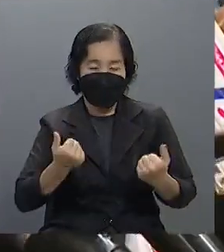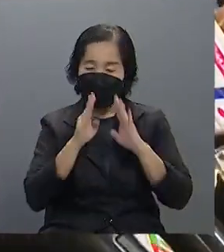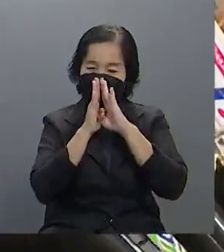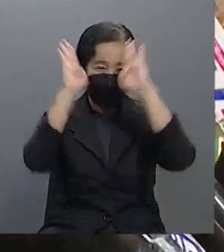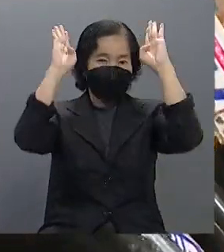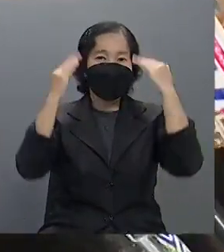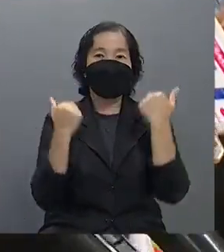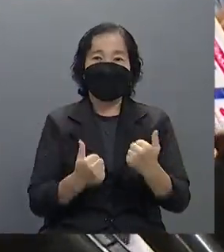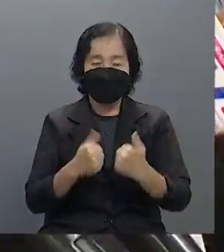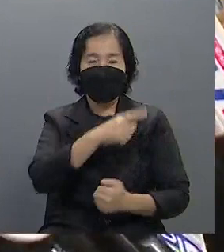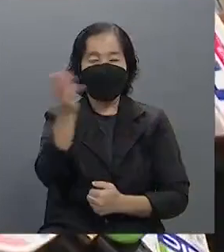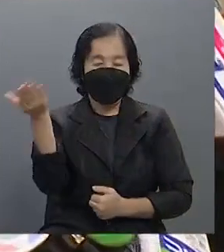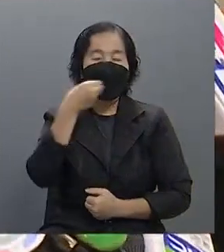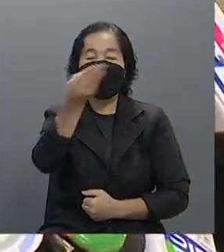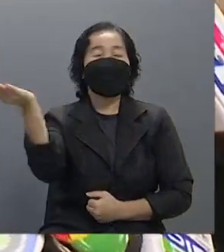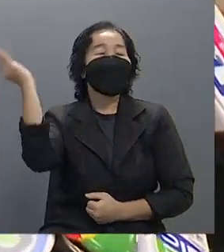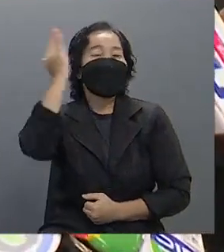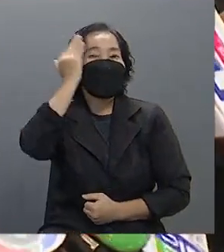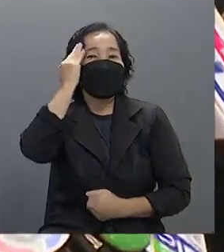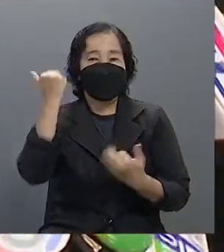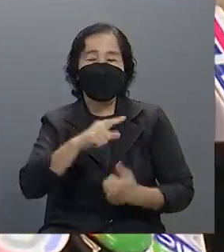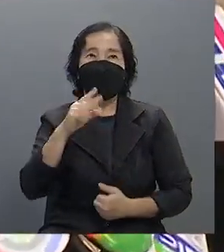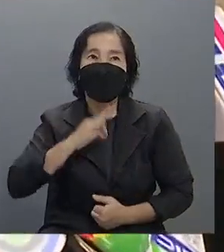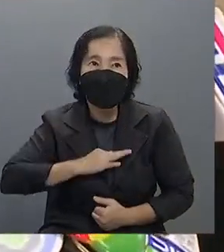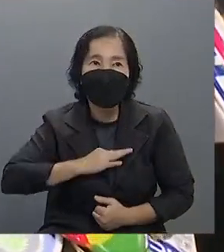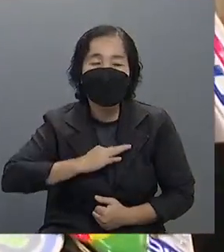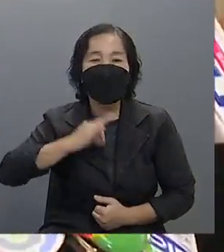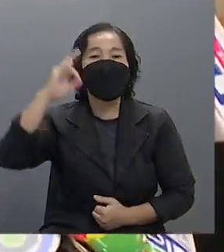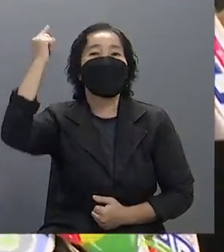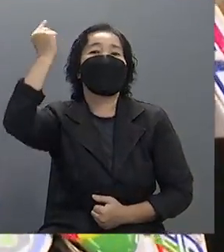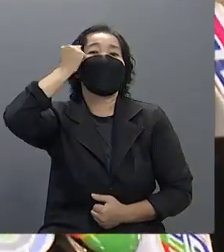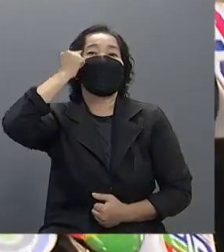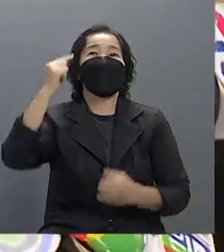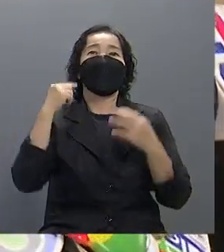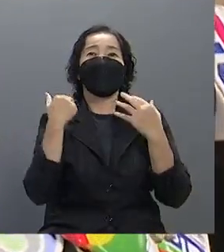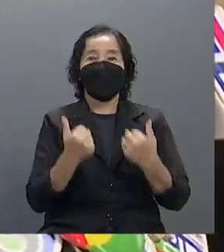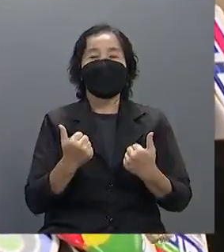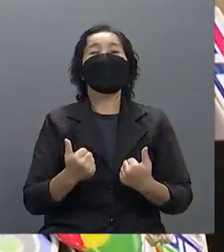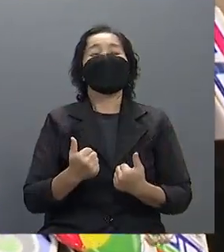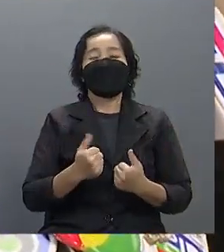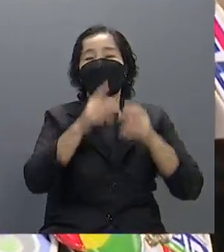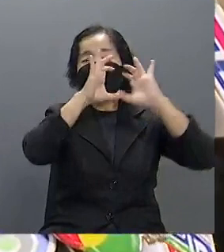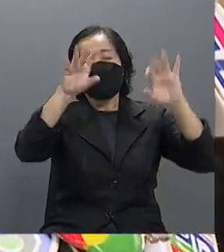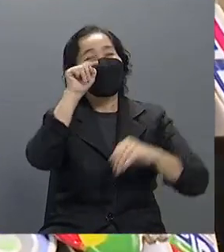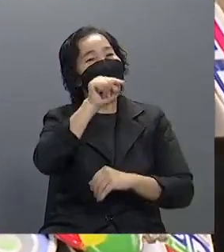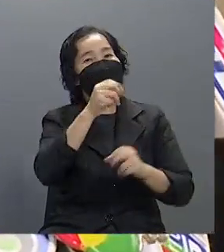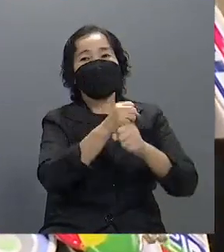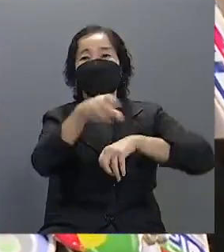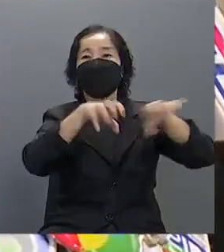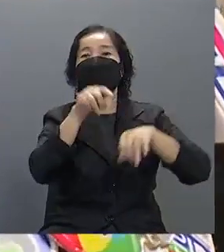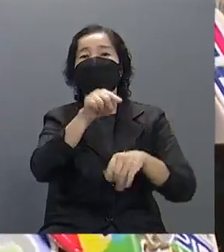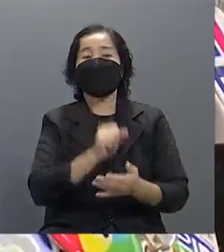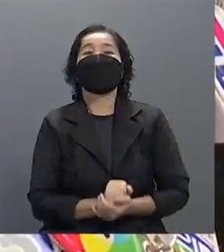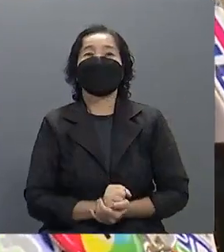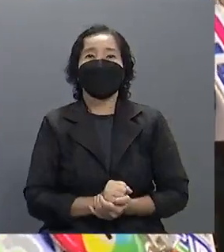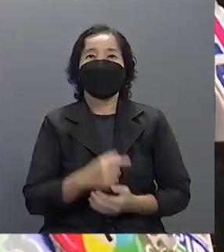สร้างความรับรู้สร้างความตระหนักนะครับถึงภัยที่กำลังเกิดขึ้นจากรัฐบาลนี้นะครับก็อยากให้ติดตามนะครับเป็น